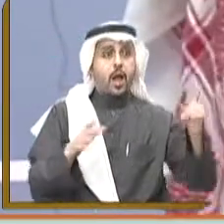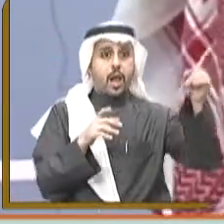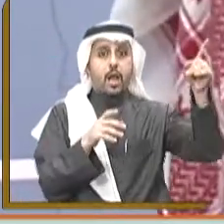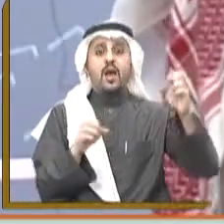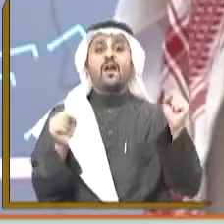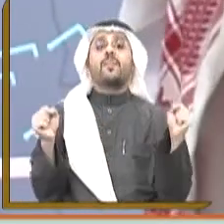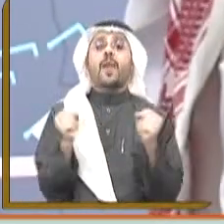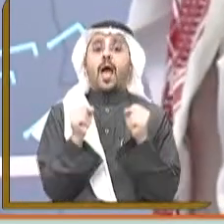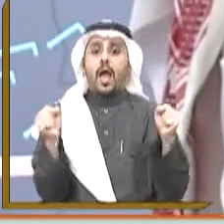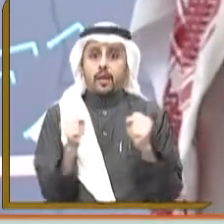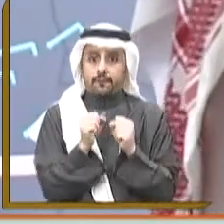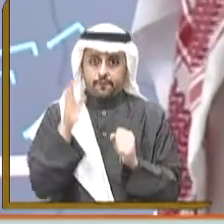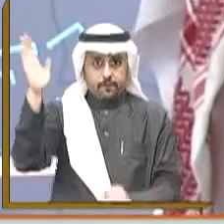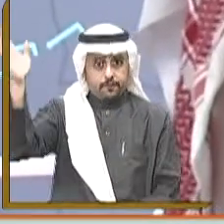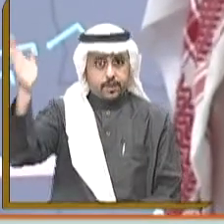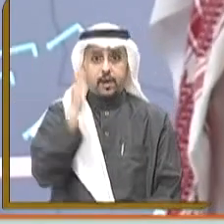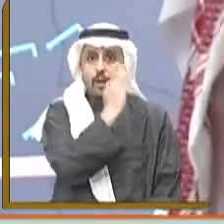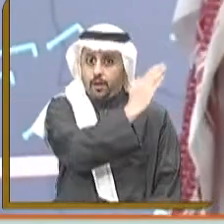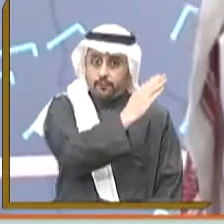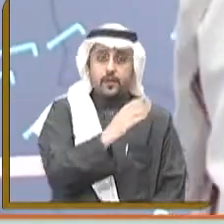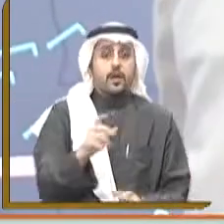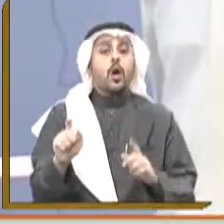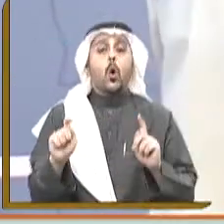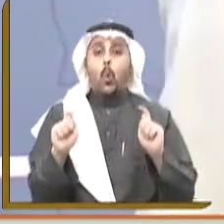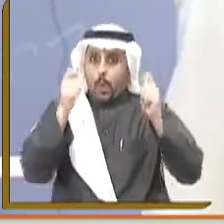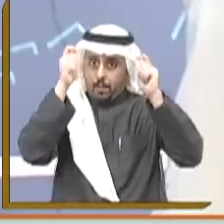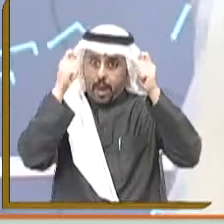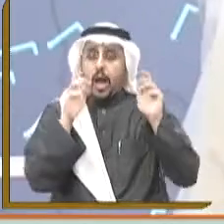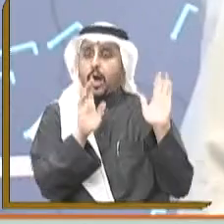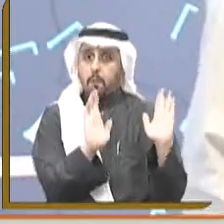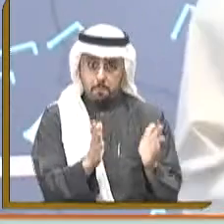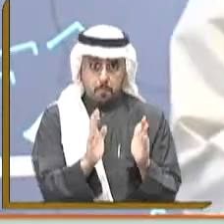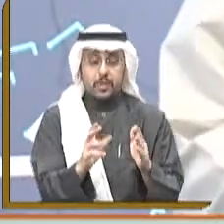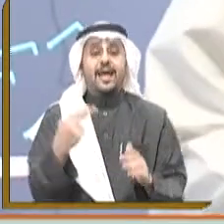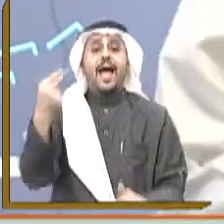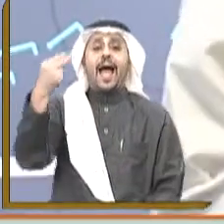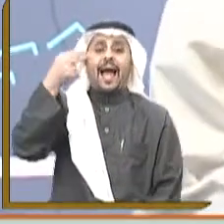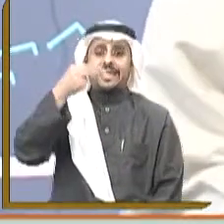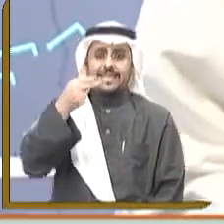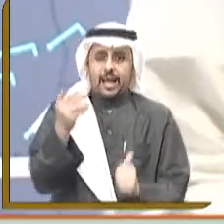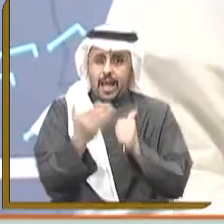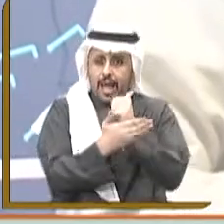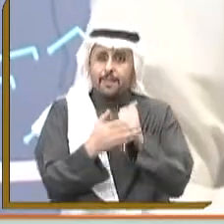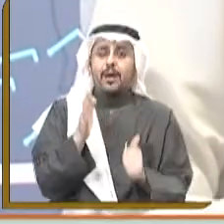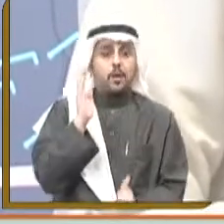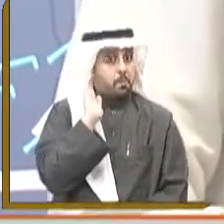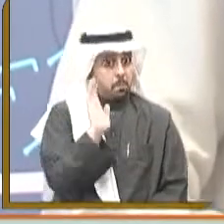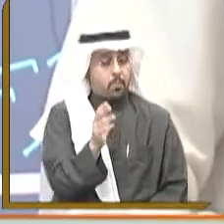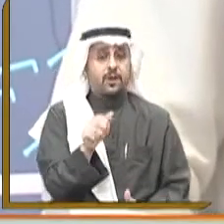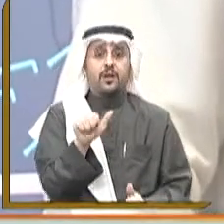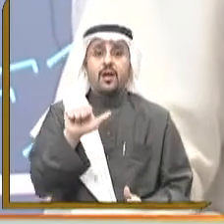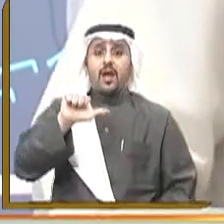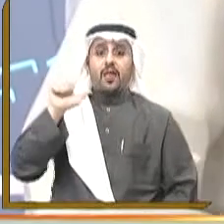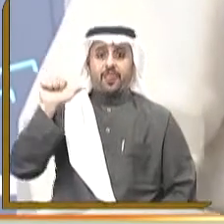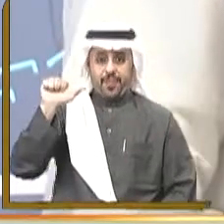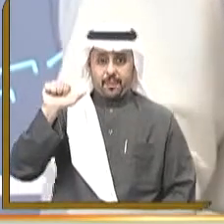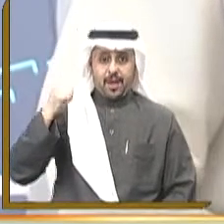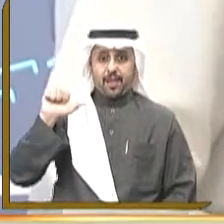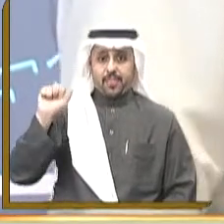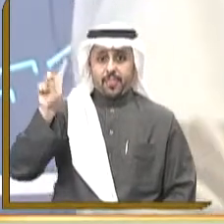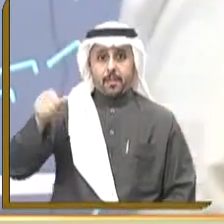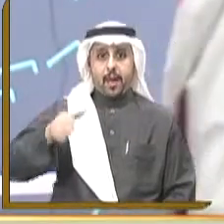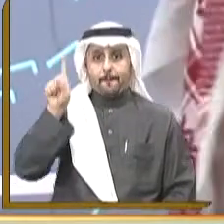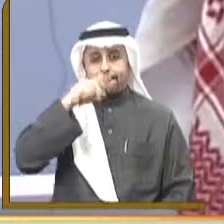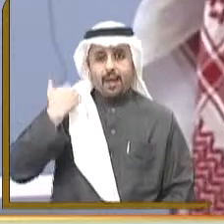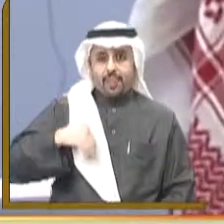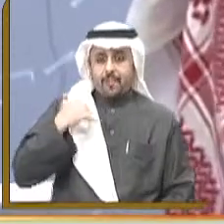الطائف والسلسلة الجبلية حتى منطقة الباحة وبعض أجزاء منطقة عسير، بالإضافة إلى الضباب يتكون في ساعات الصباح والمساء المتأخر